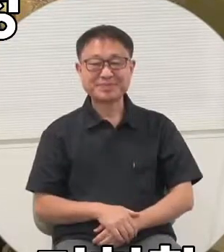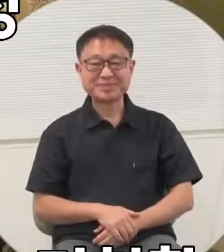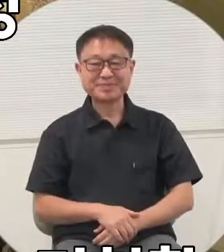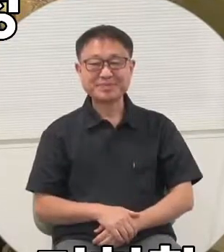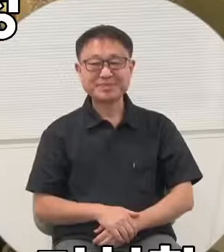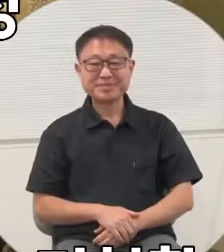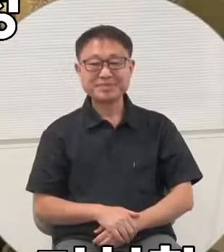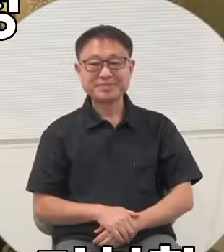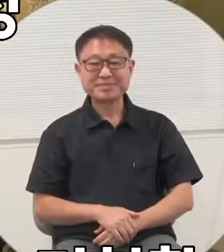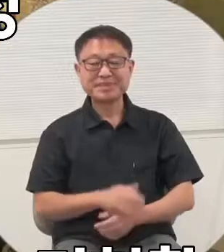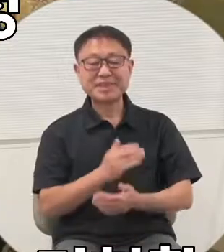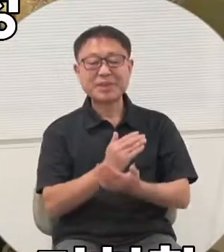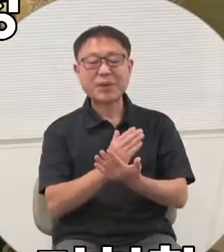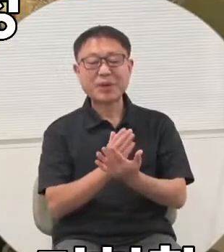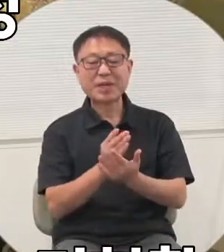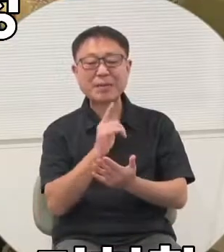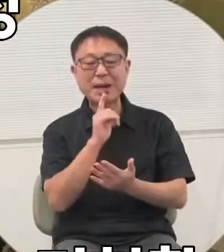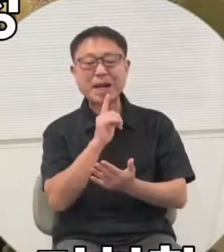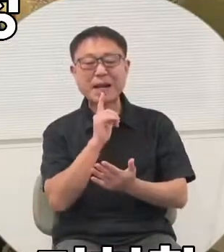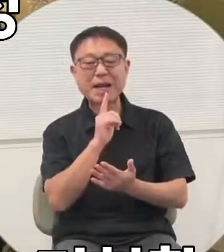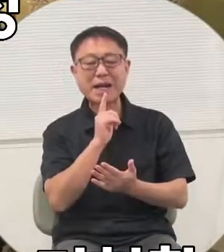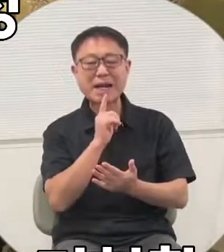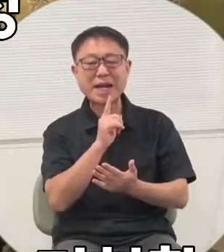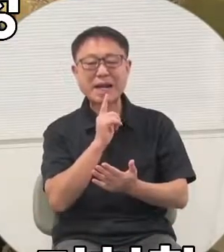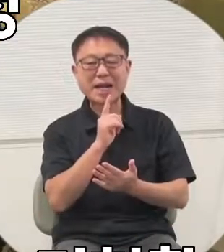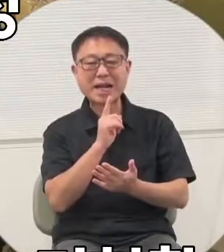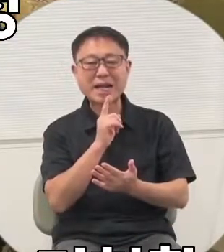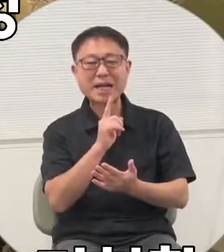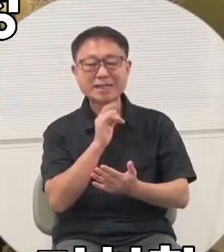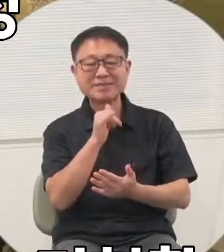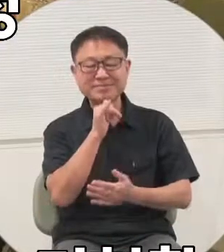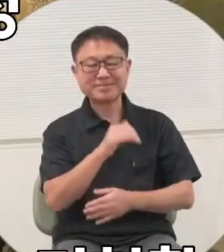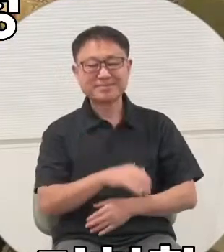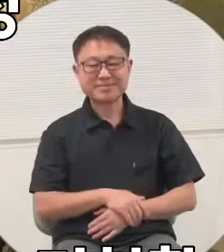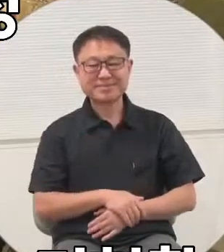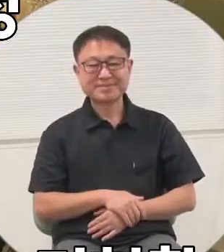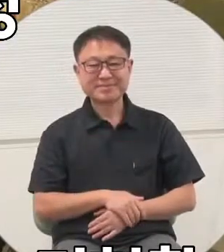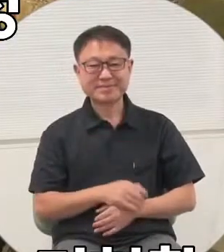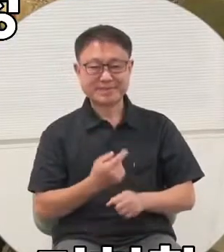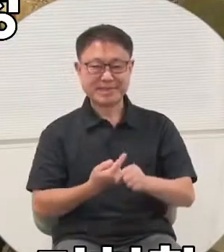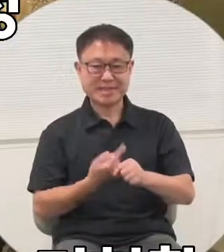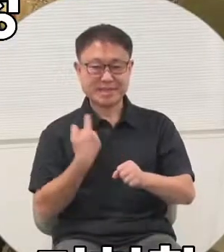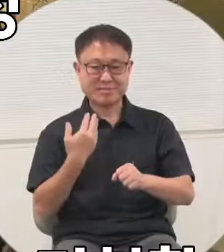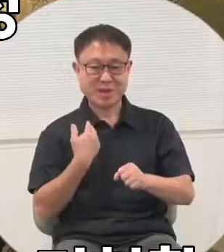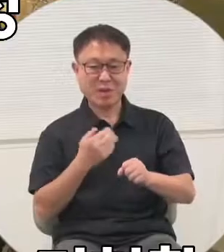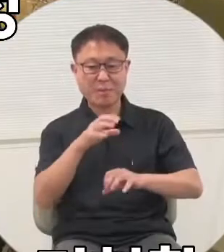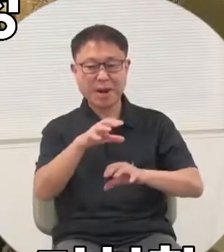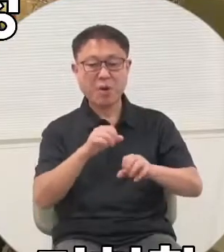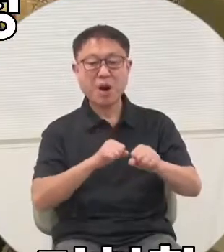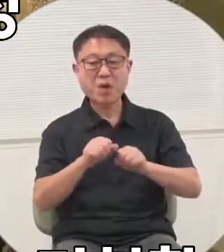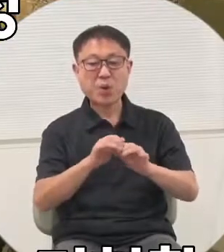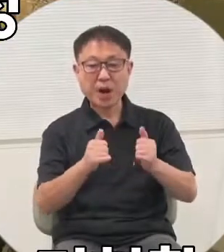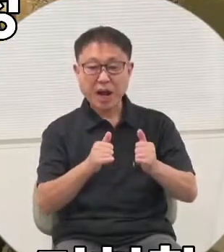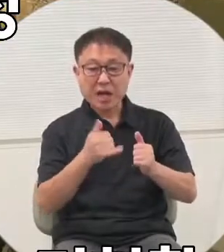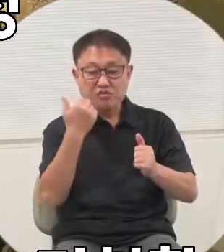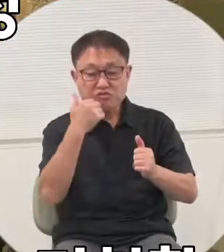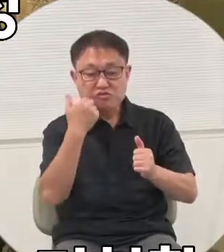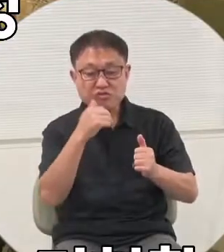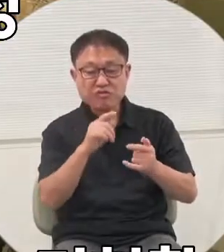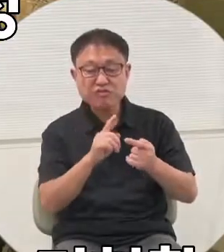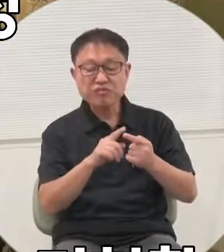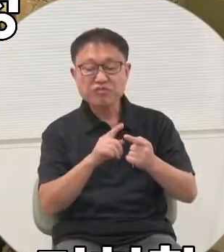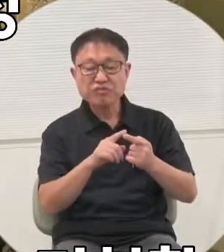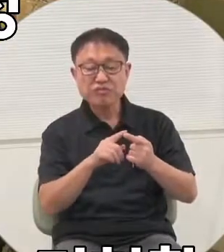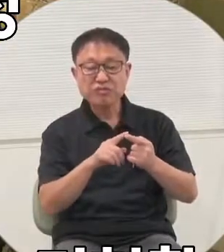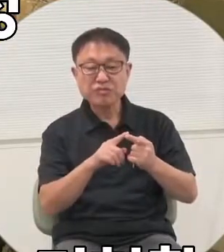여러 가지 말씀들을 드릴 수가 있어요. 그래서 저희가 작년부터 마을활동가란 어떤 범위인지 어떤